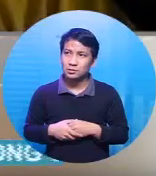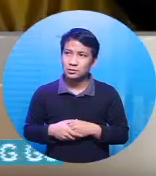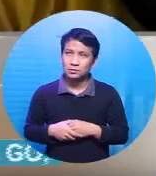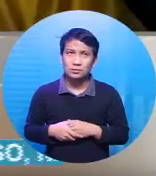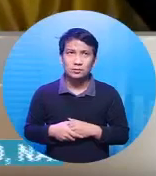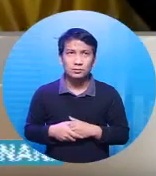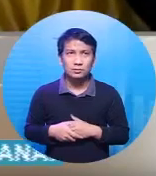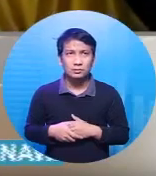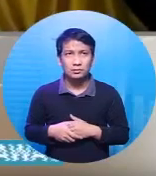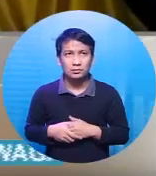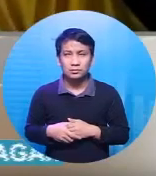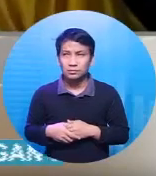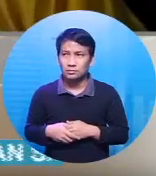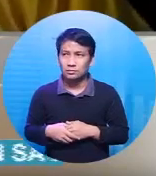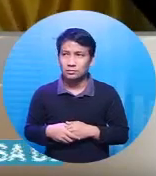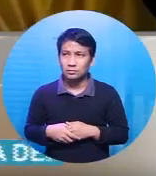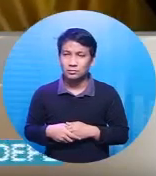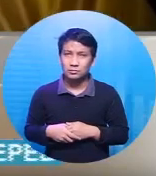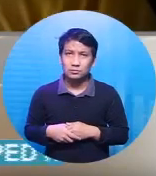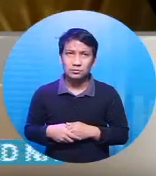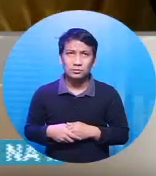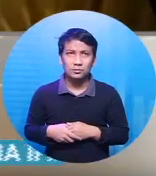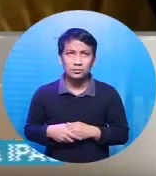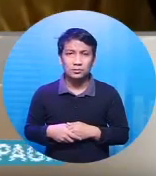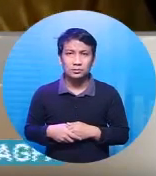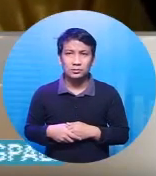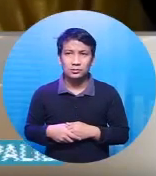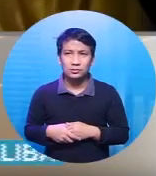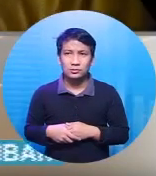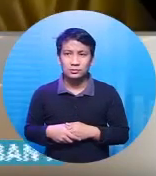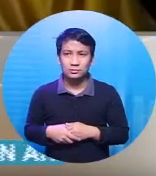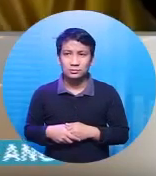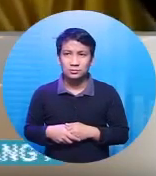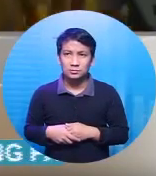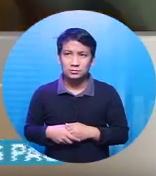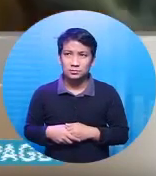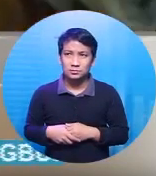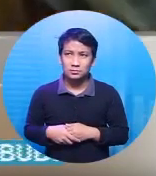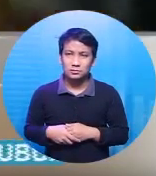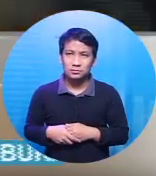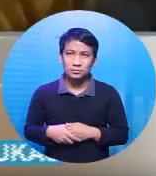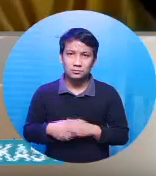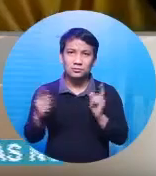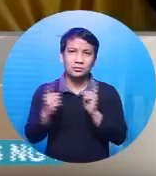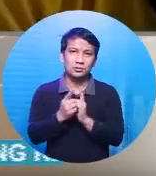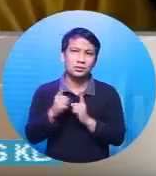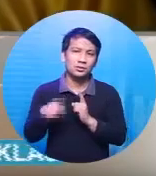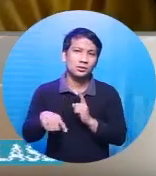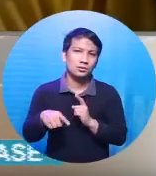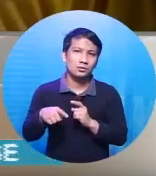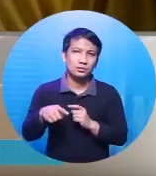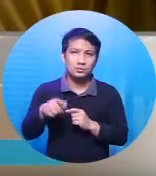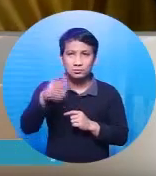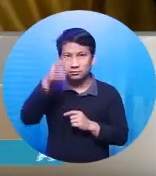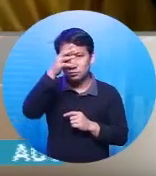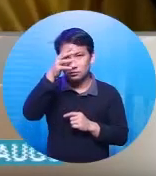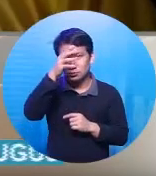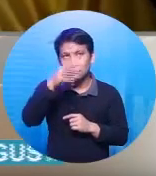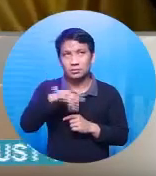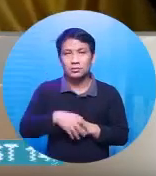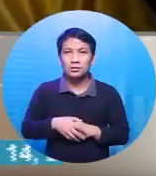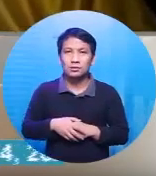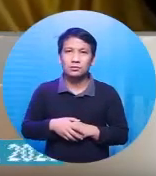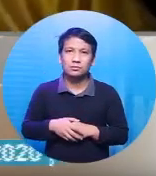Gusto mo kasi magkita yung mag-ama. Gusto ko po magkita po yung mag-ama. Okay. Nanay